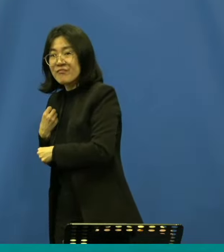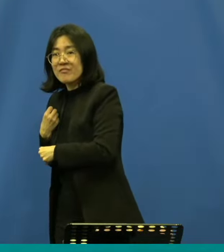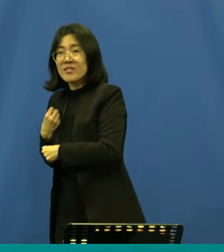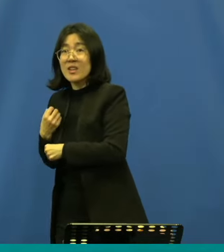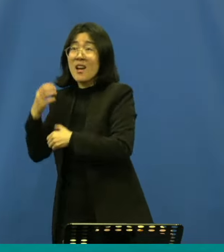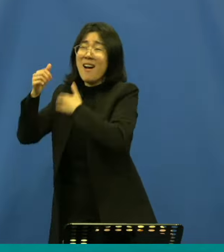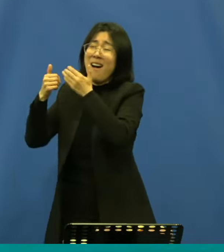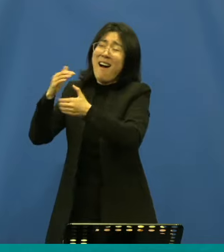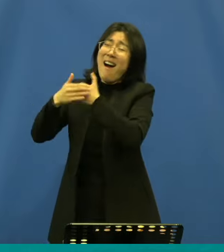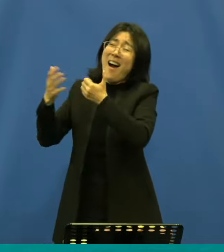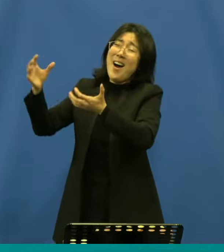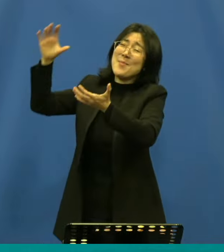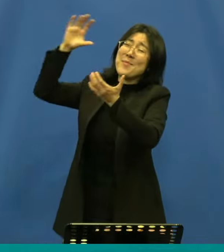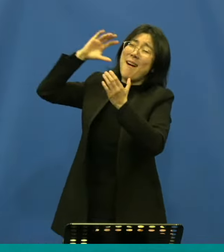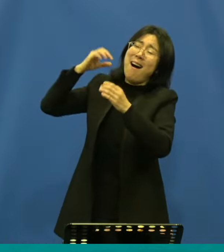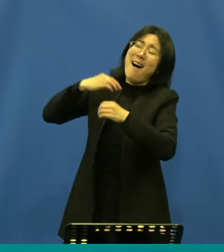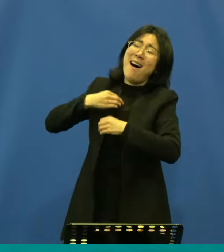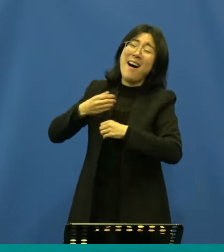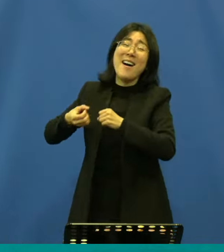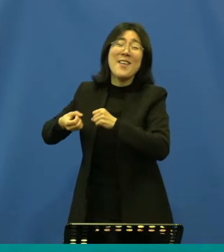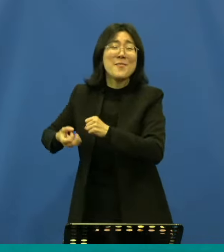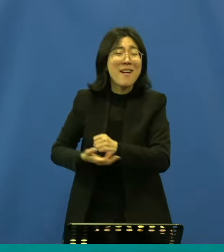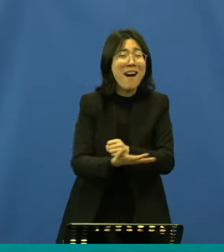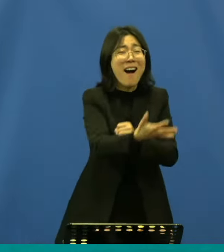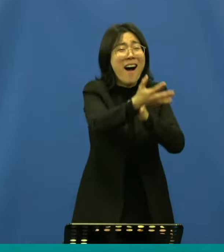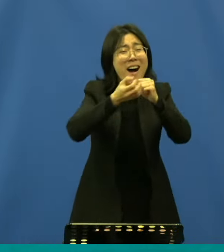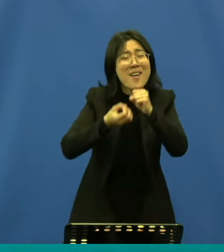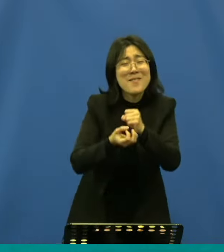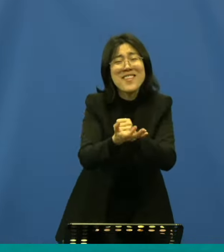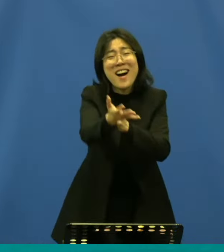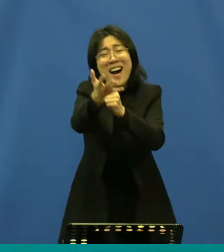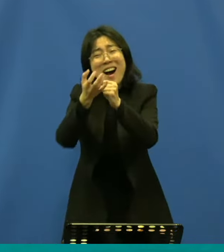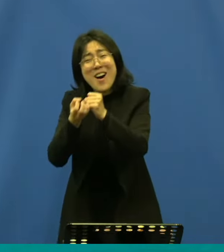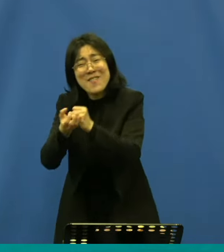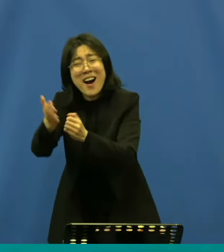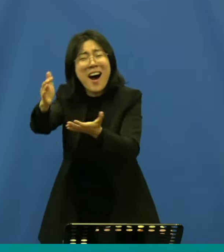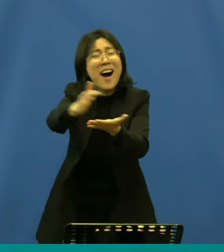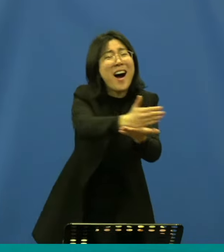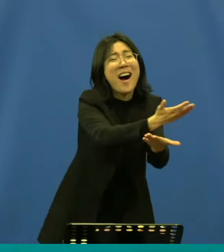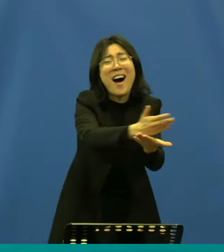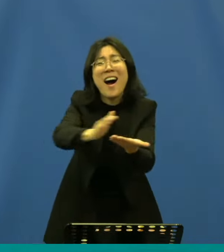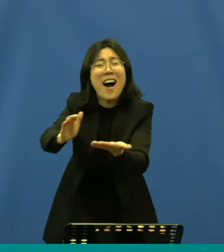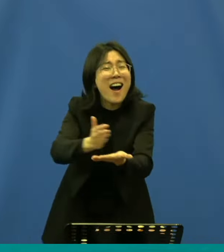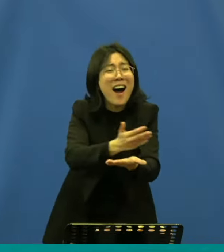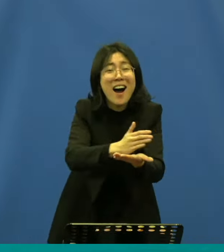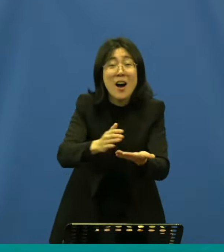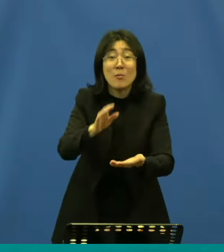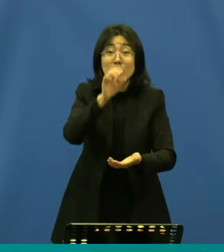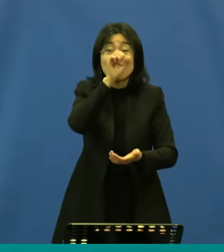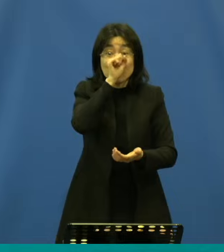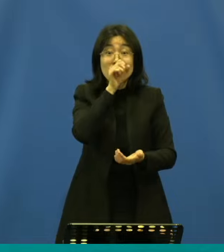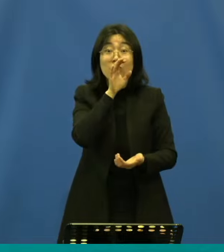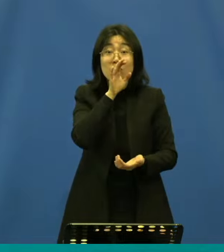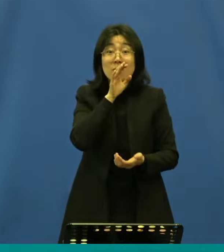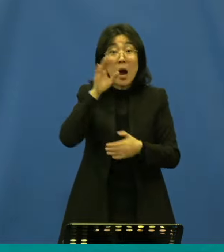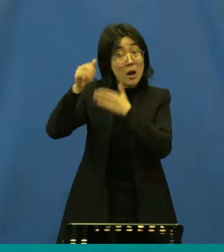하나님의 은혜를 나에게 베풀어 줄 때는 괜찮은데 다른 사람들에게 부어주는 데는 내 마음이 편치가 않아.